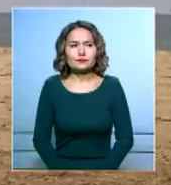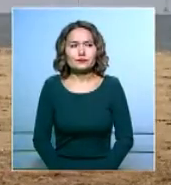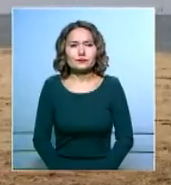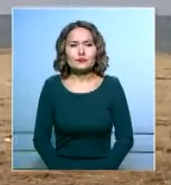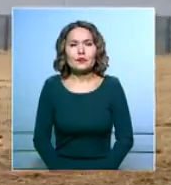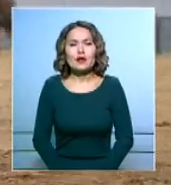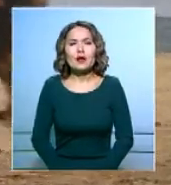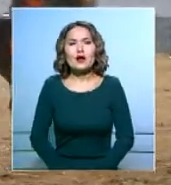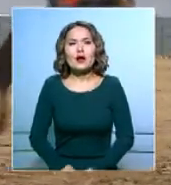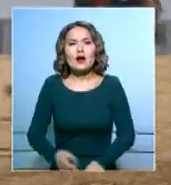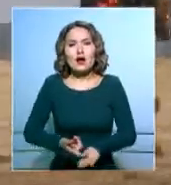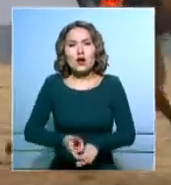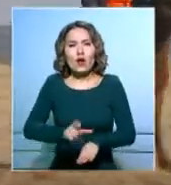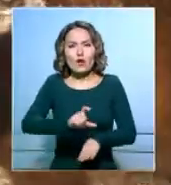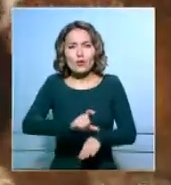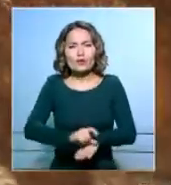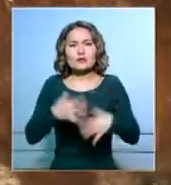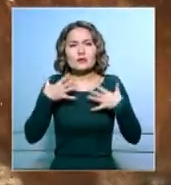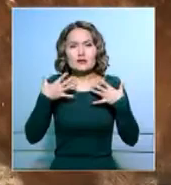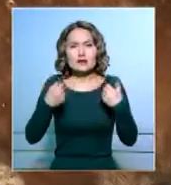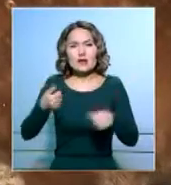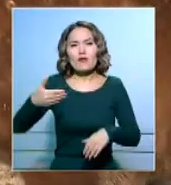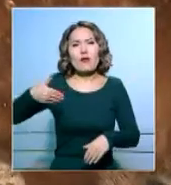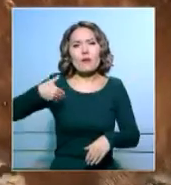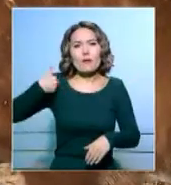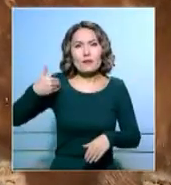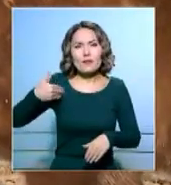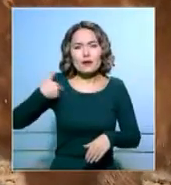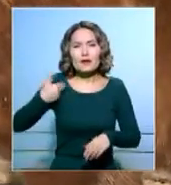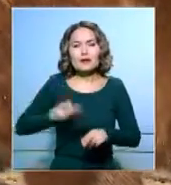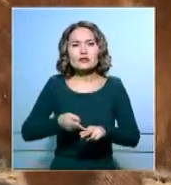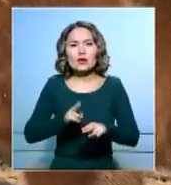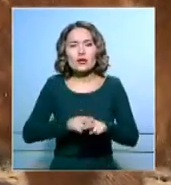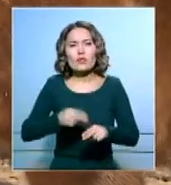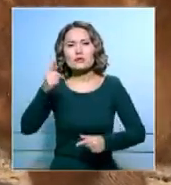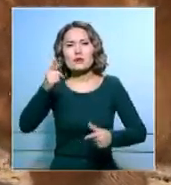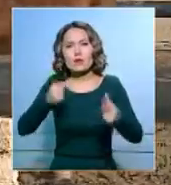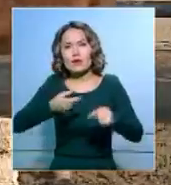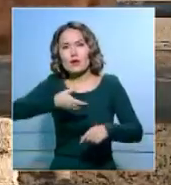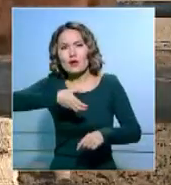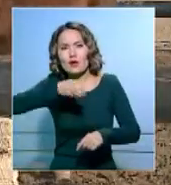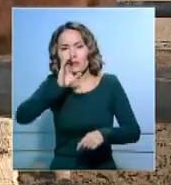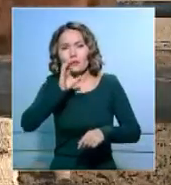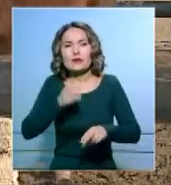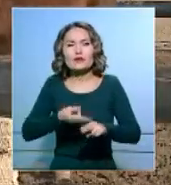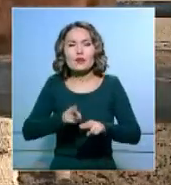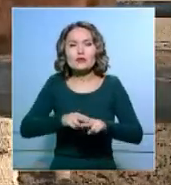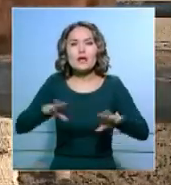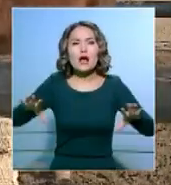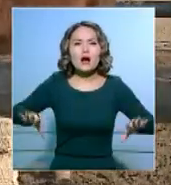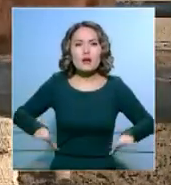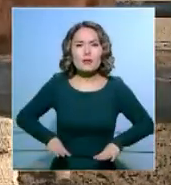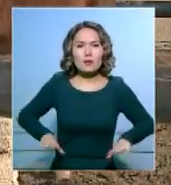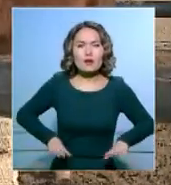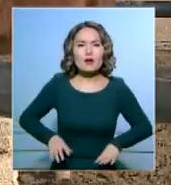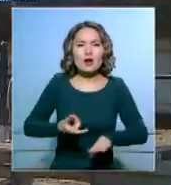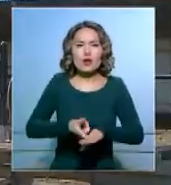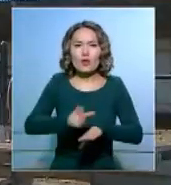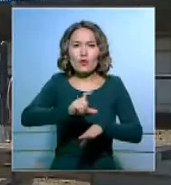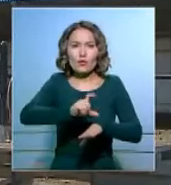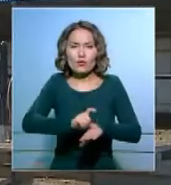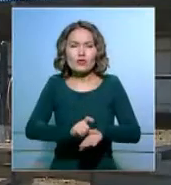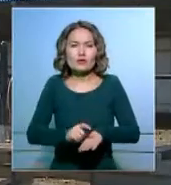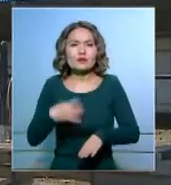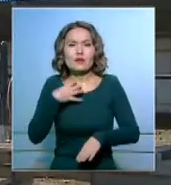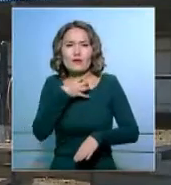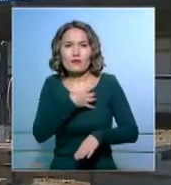Іштен қымыз, жесен ет, мінсен көлік, өңір тұрғындары қамбарата тұқымының осы қасиеттерін жақсы біледі. Сондықтан жаңа сауылған бие